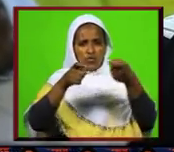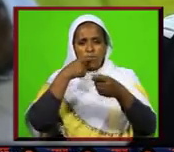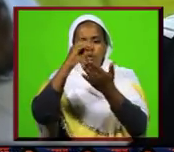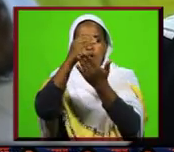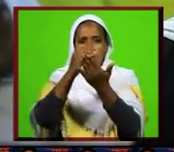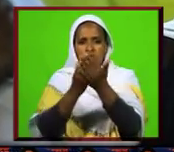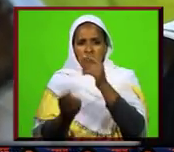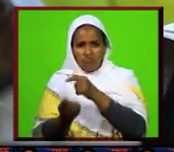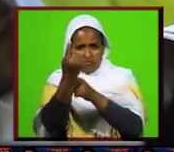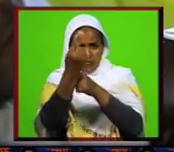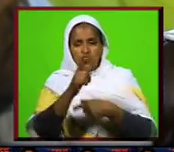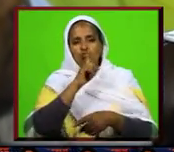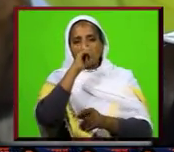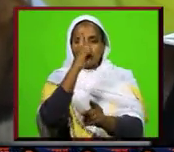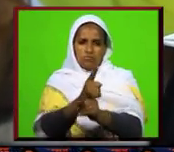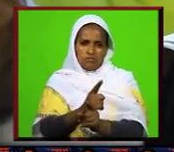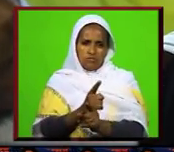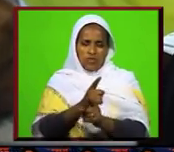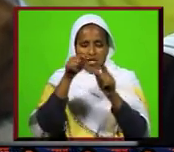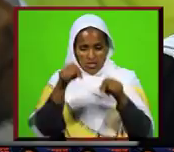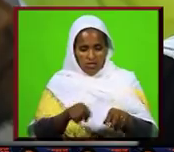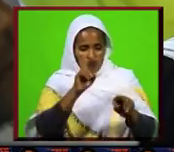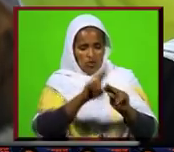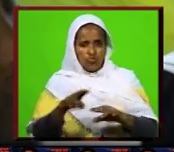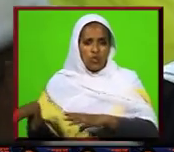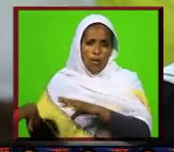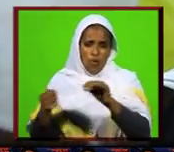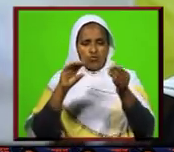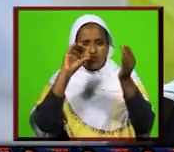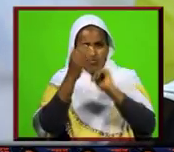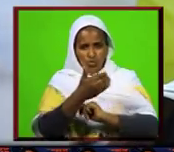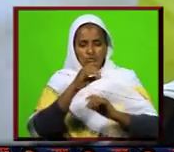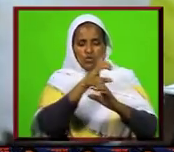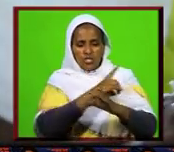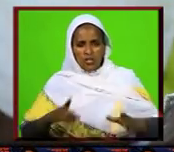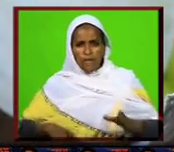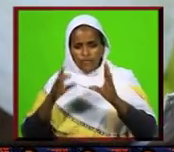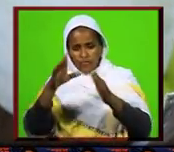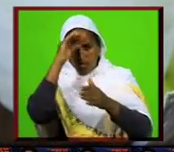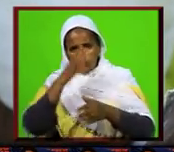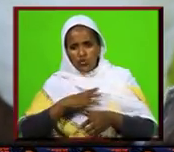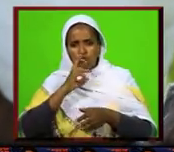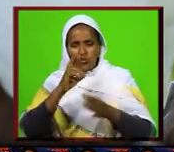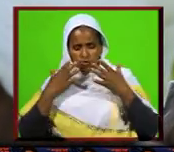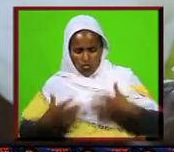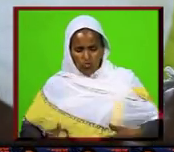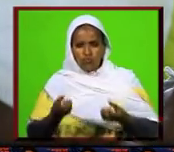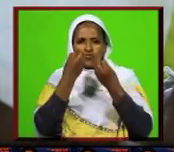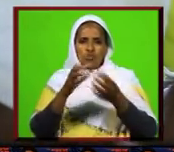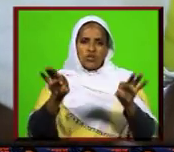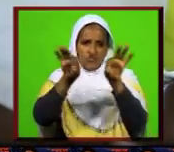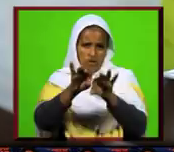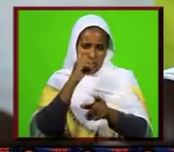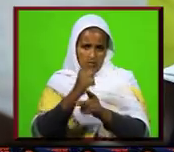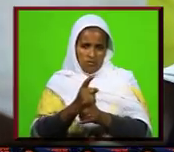እናስተዳድረው የሚለው አጀንዳ ሲነሳ እውነት ነው፣ እዚህ የሚቀመጡት ተማሪዎችም ሆኑ መምህራኑ ሰው ናቸው። እንደ ሰውነታቸው ብዙ